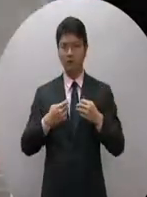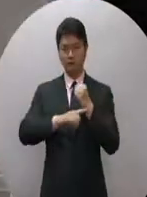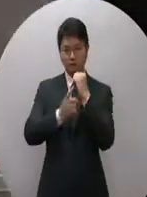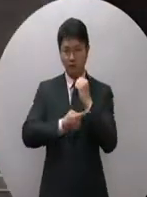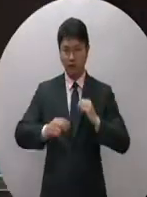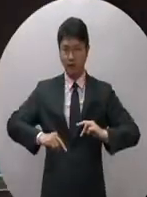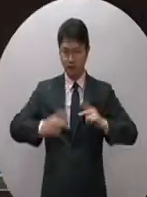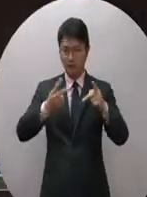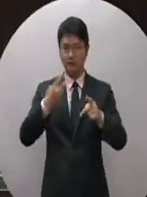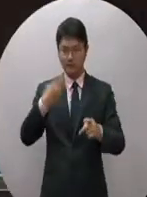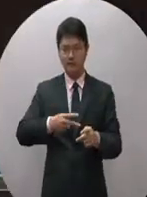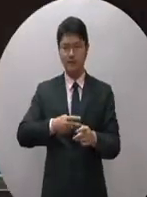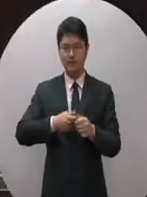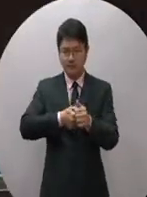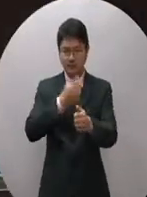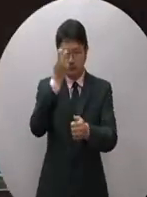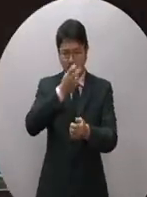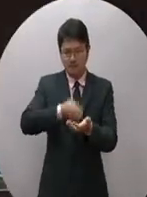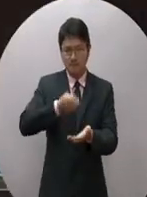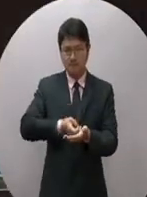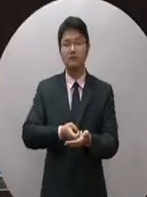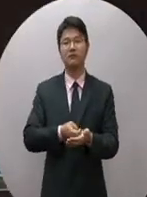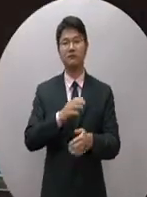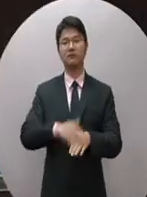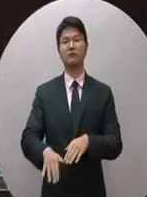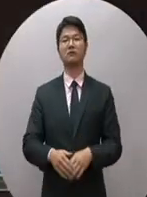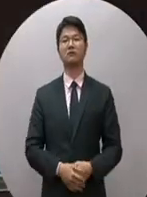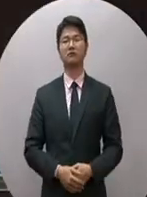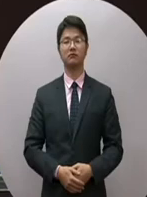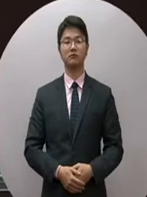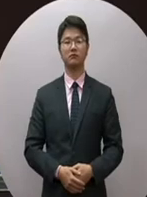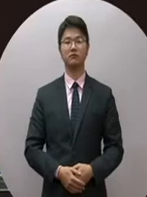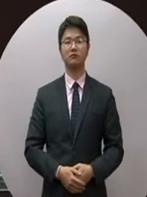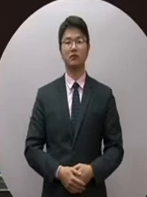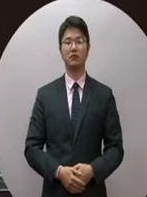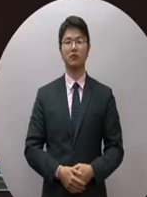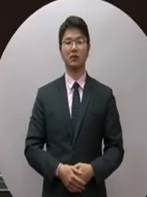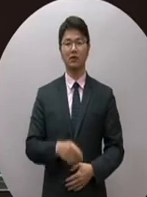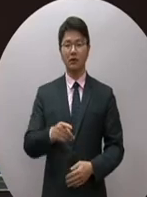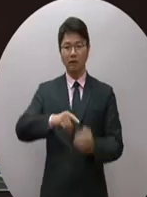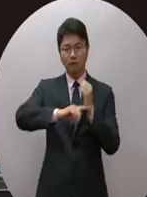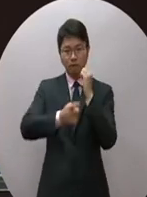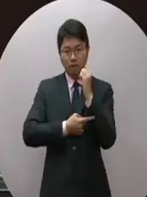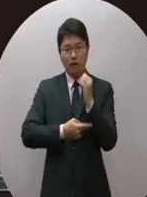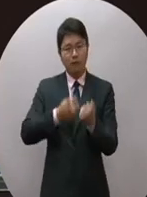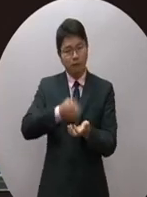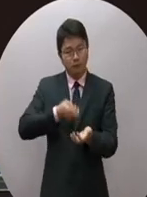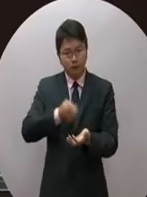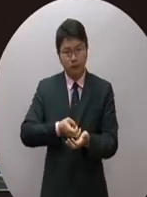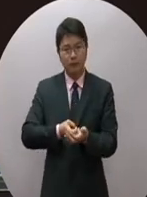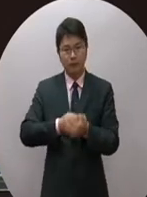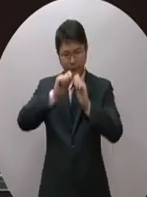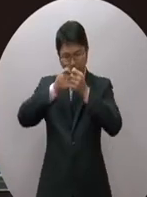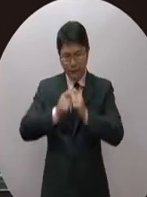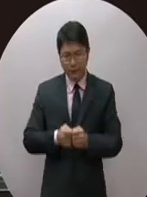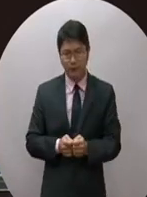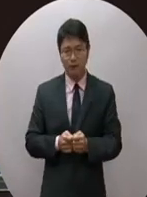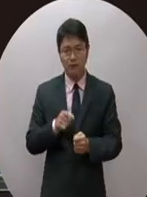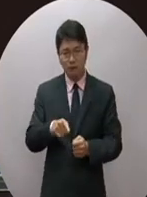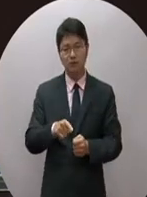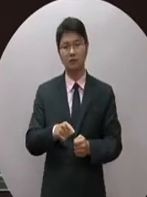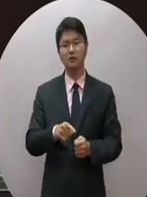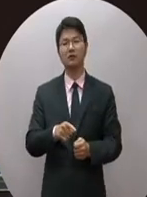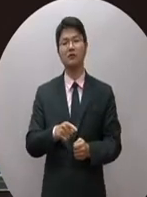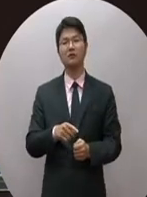查，但其实这种事再怎么严的罚，再怎么绵密的网，都不